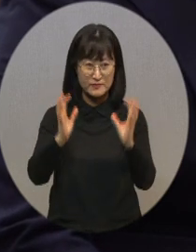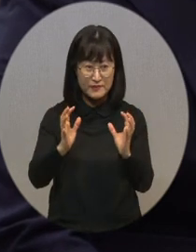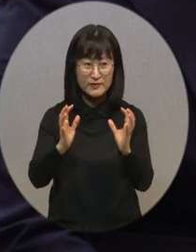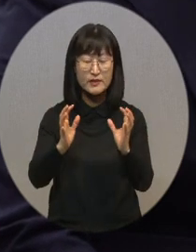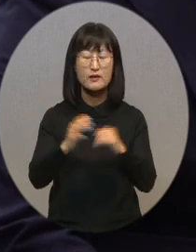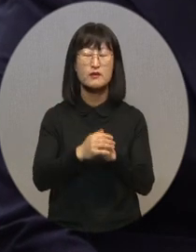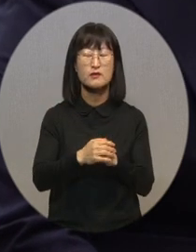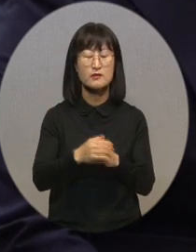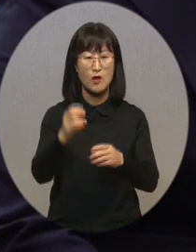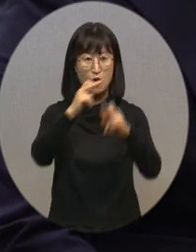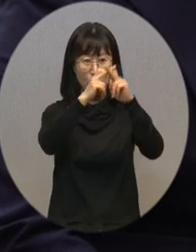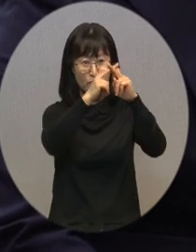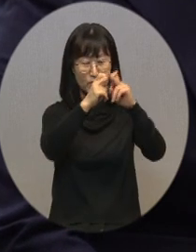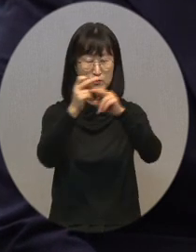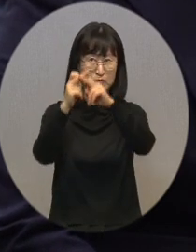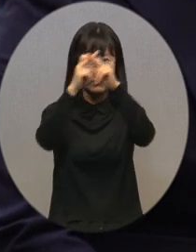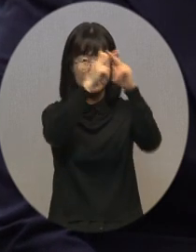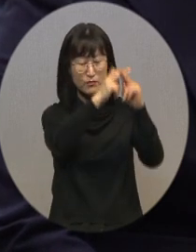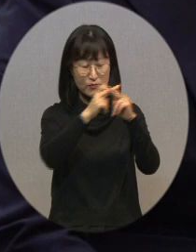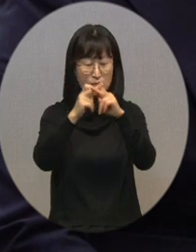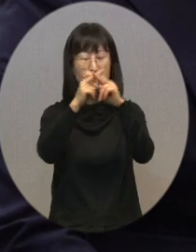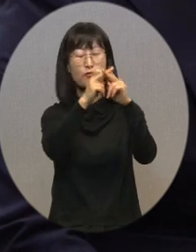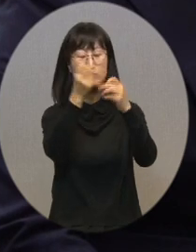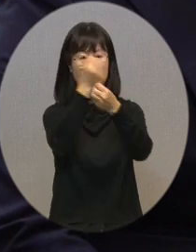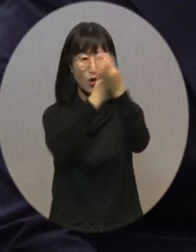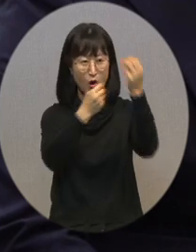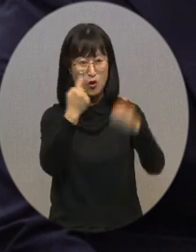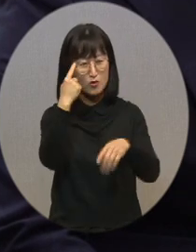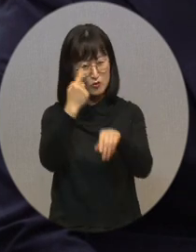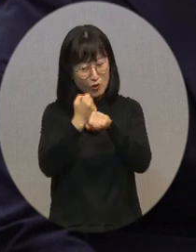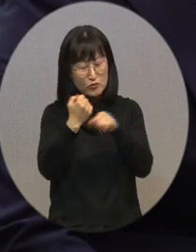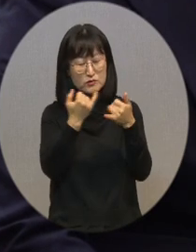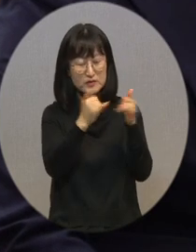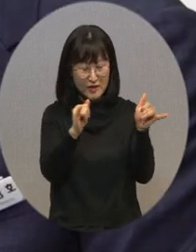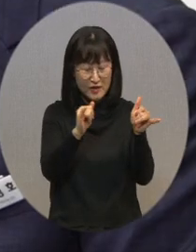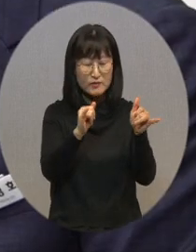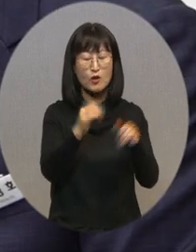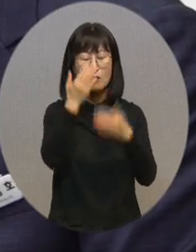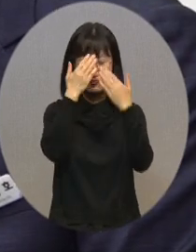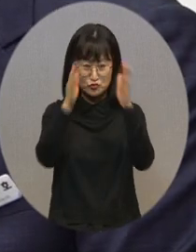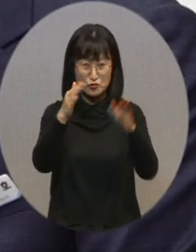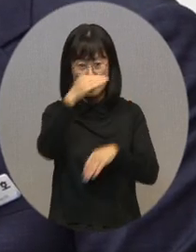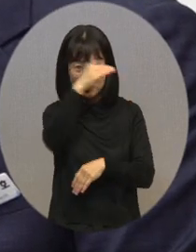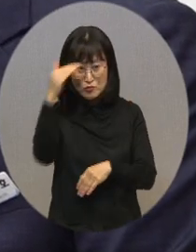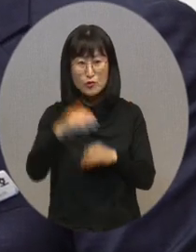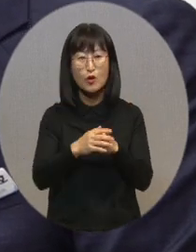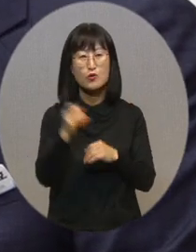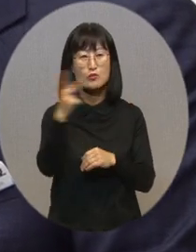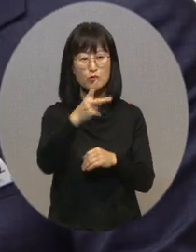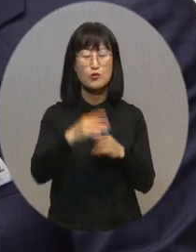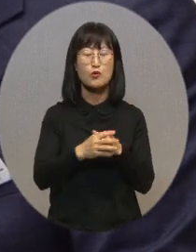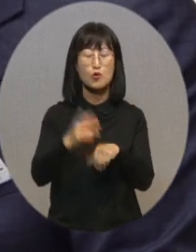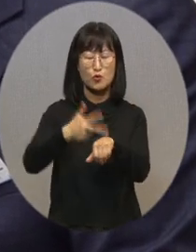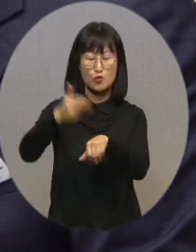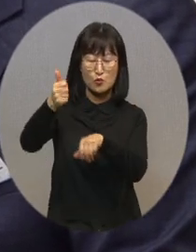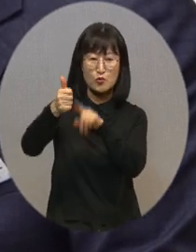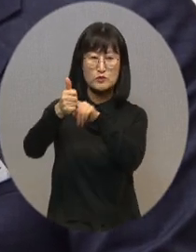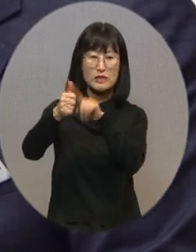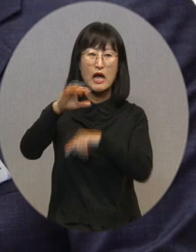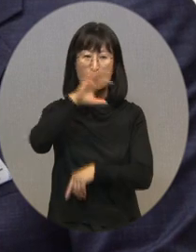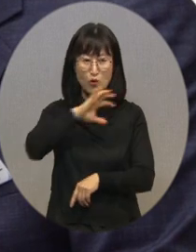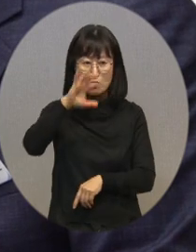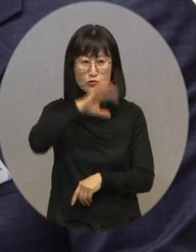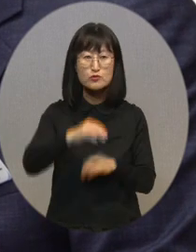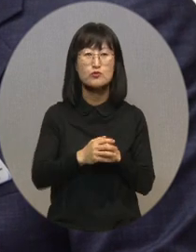천문대를 방문하는 학생들에게 무료 관람과 학교로 찾아가는 교육, 과학교사 직무 향상을 위한 연수,